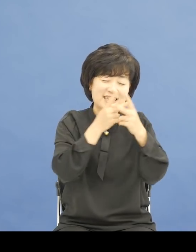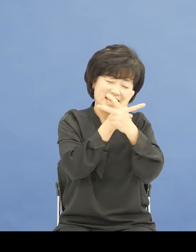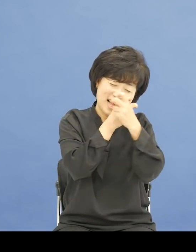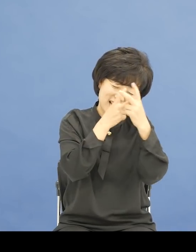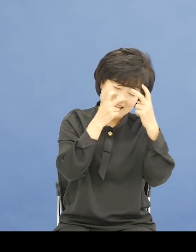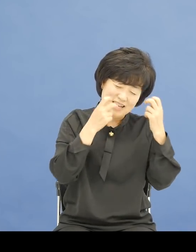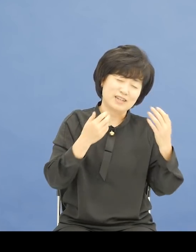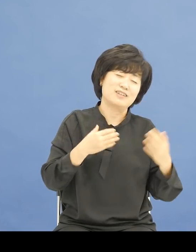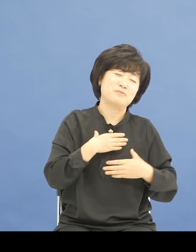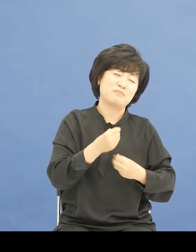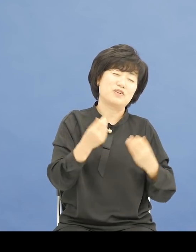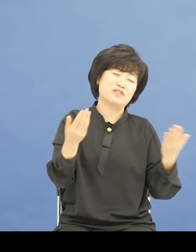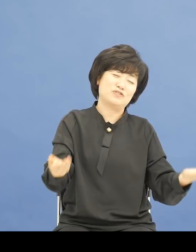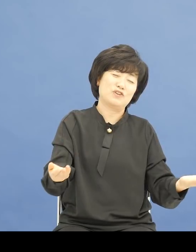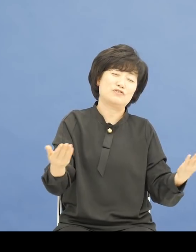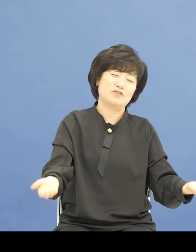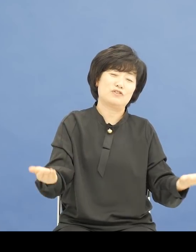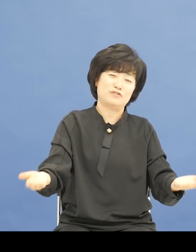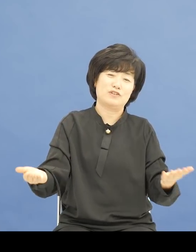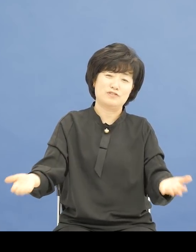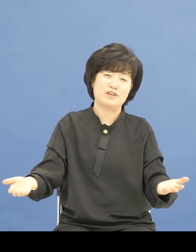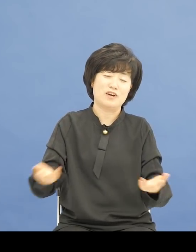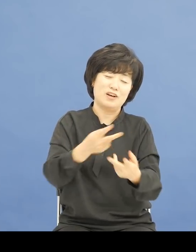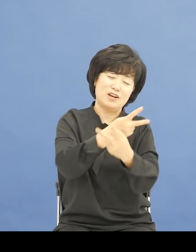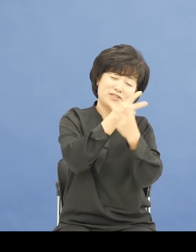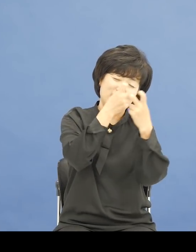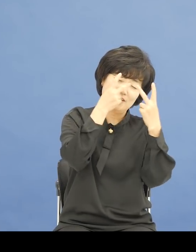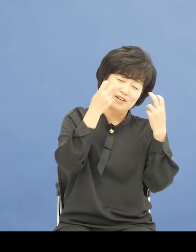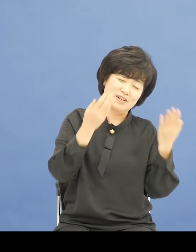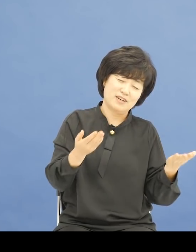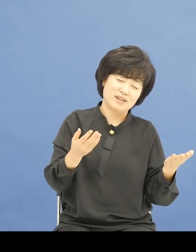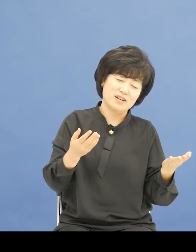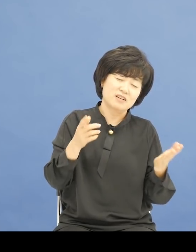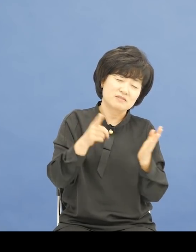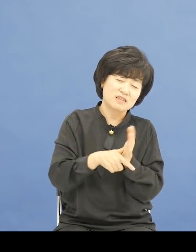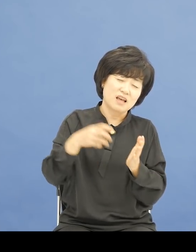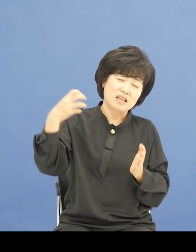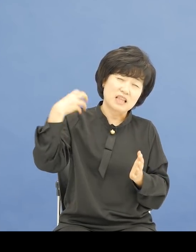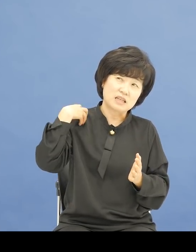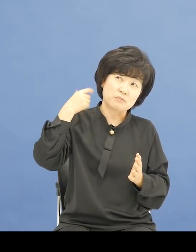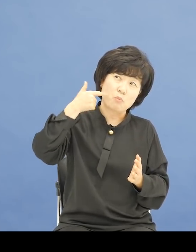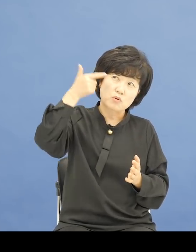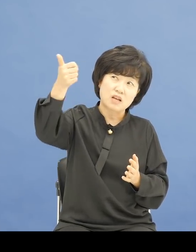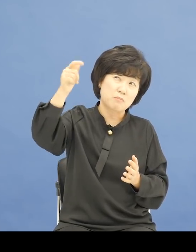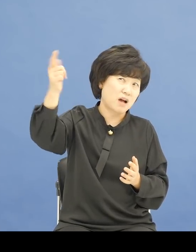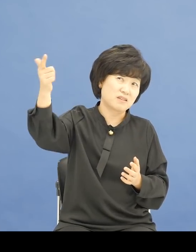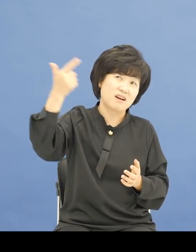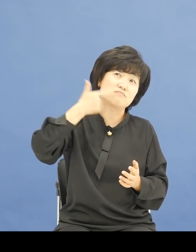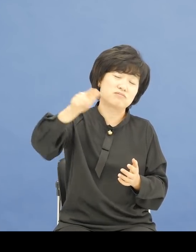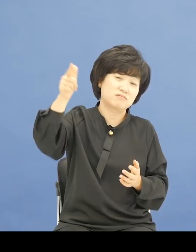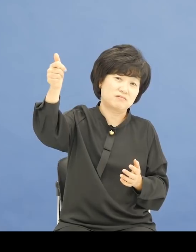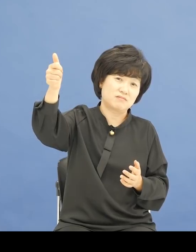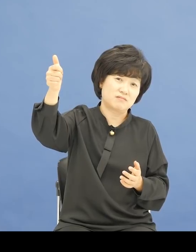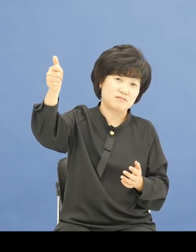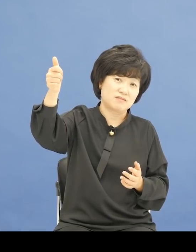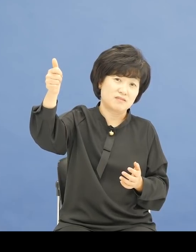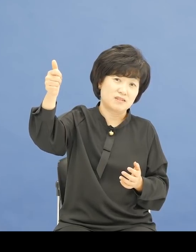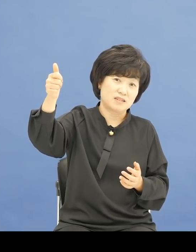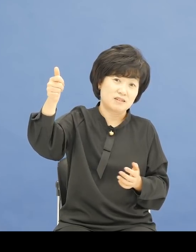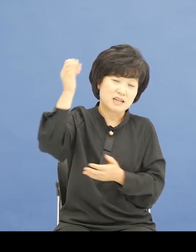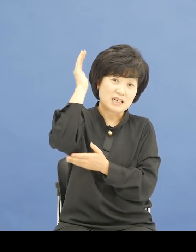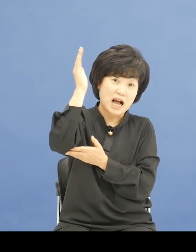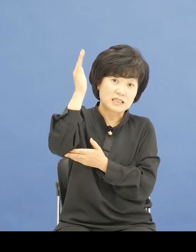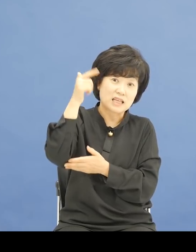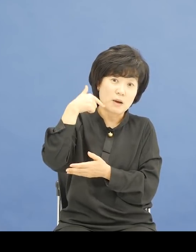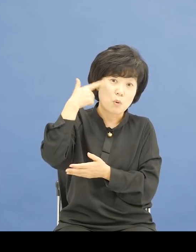시간을 주셔가지고 낮잠을 탁 자고 있는데 네. 그때 당시 저희 담임 목사님이 아니란 말이죠. 네. 자고 있는데 꿈속에서